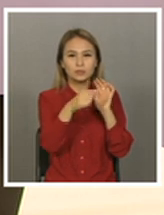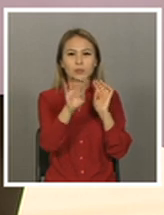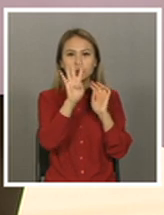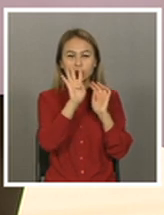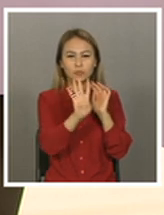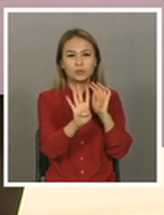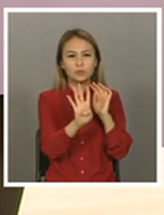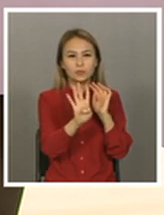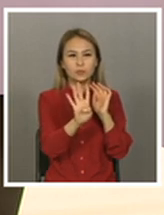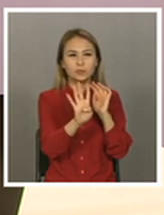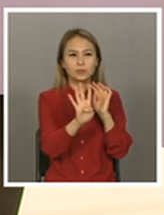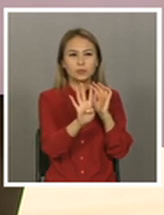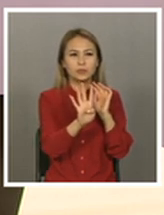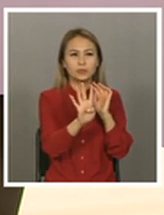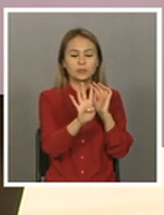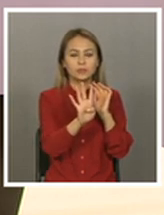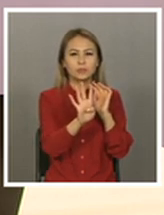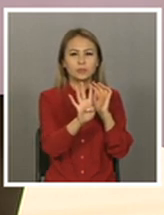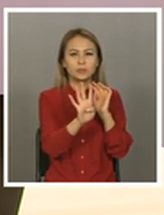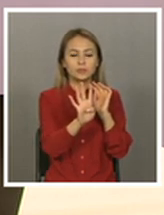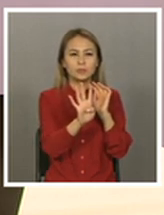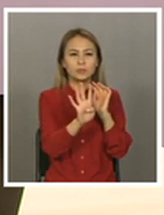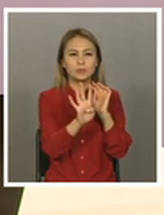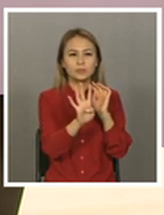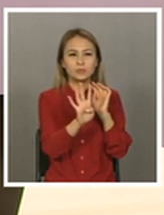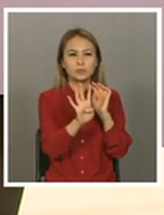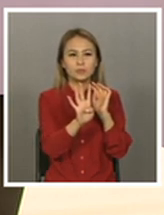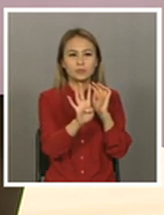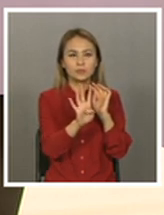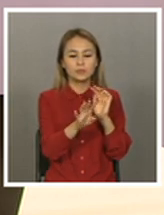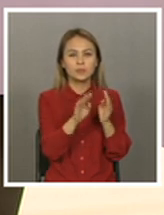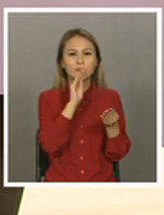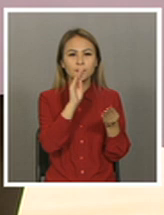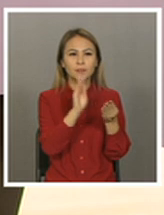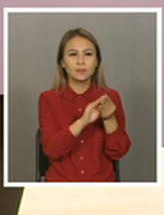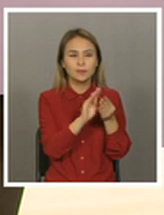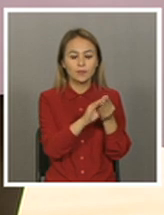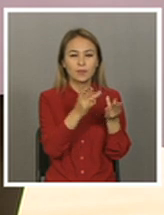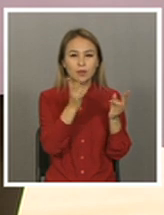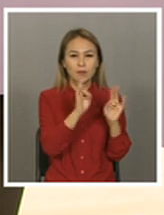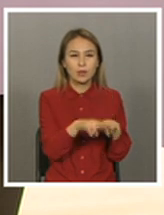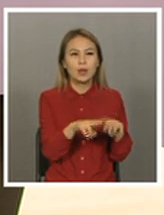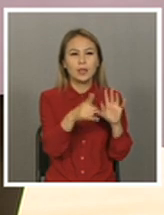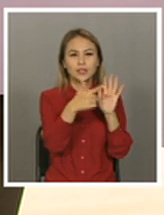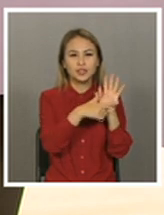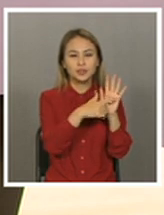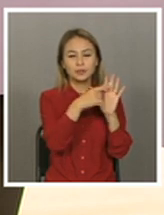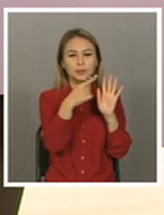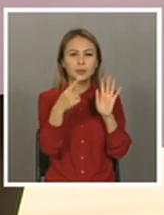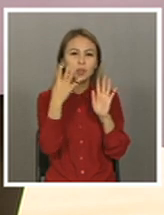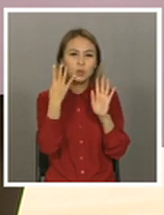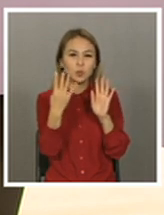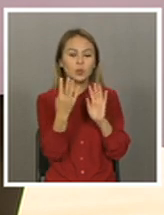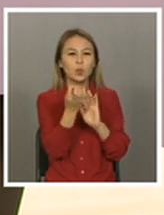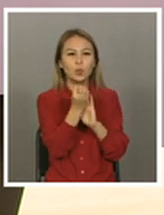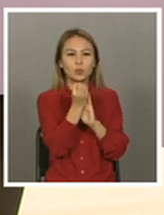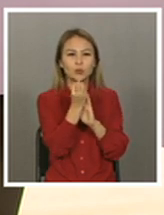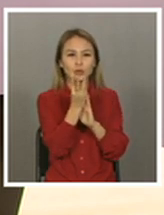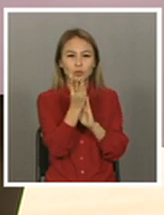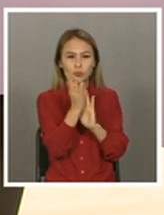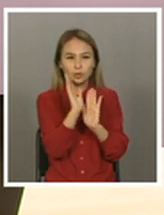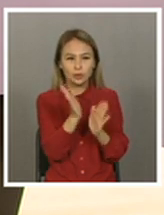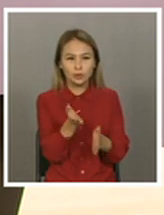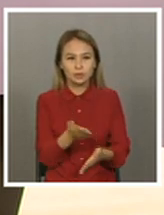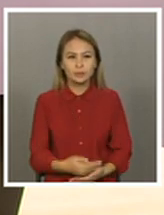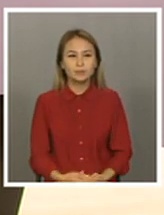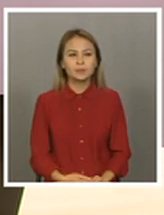айырмасы. Бірліктен бірлікті азайтамыз. Ондық өзгерсіз қалады. 17 мен 4-тің айырмасы, балалар, 13-ке